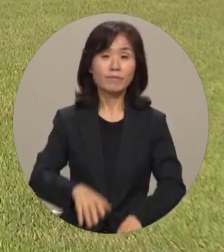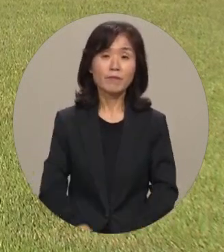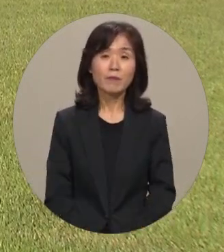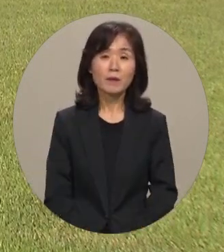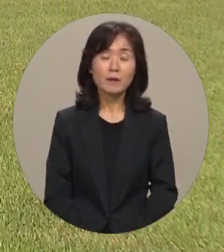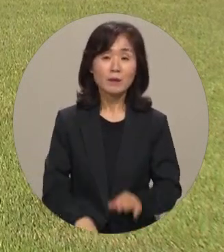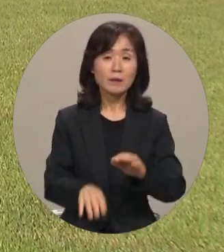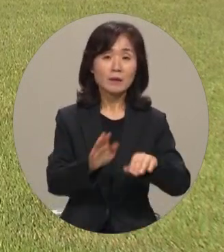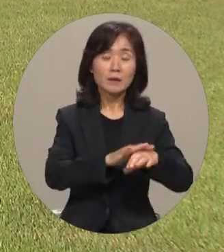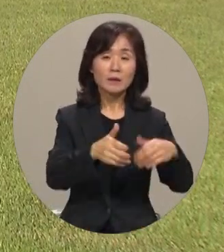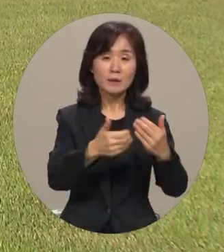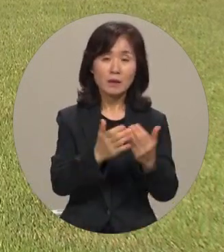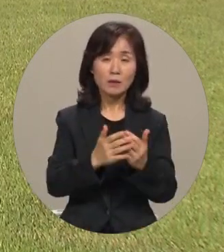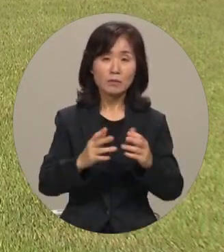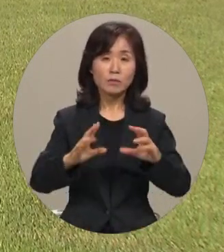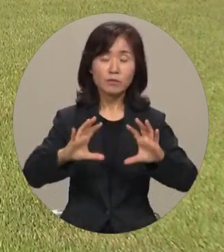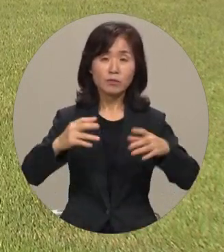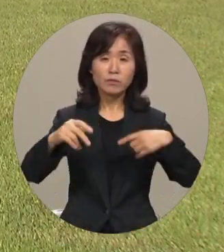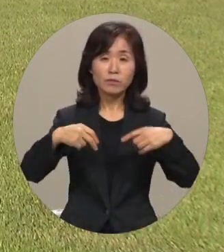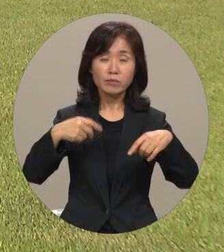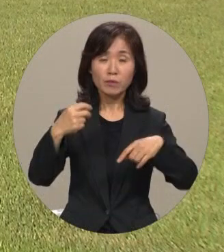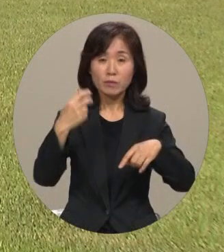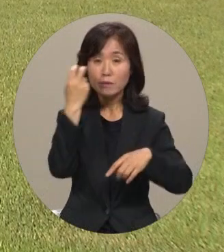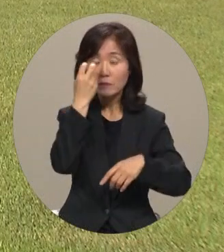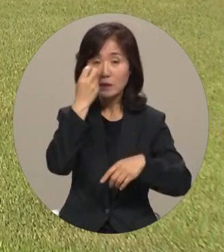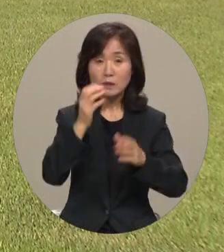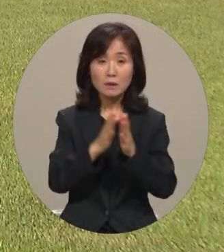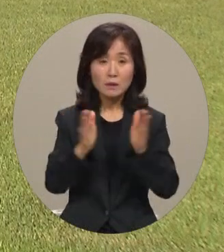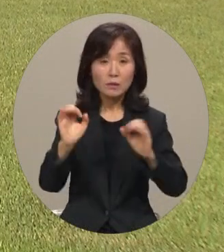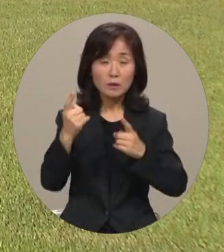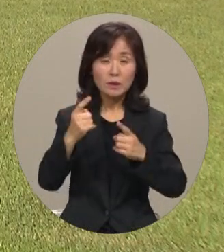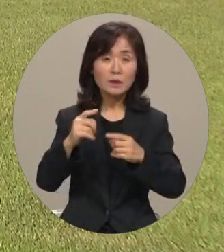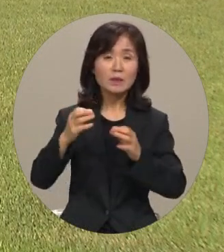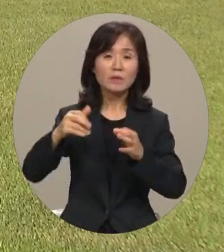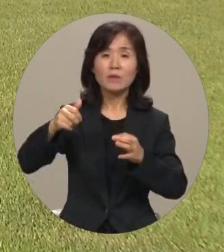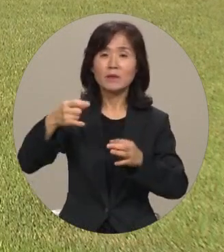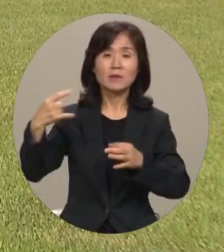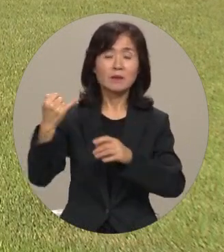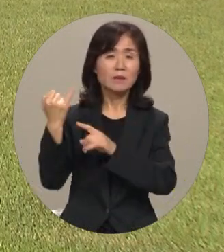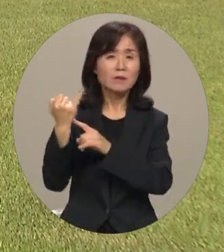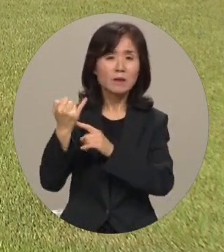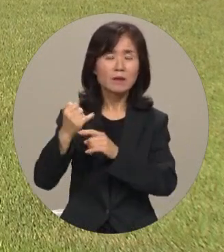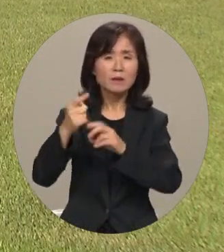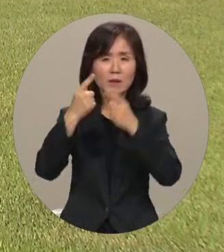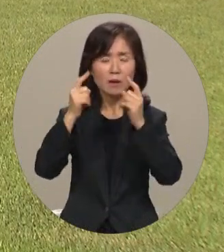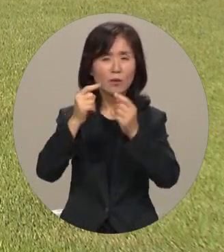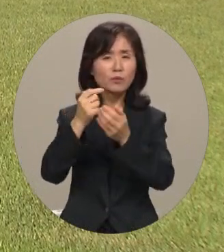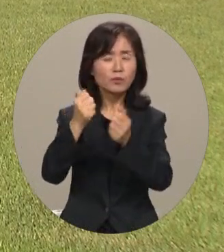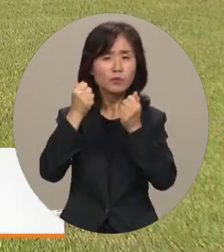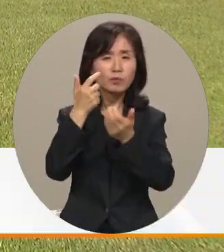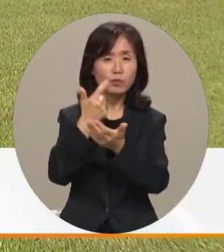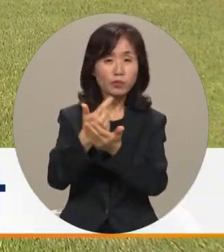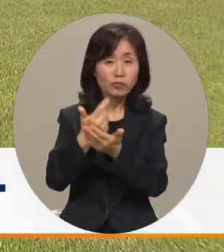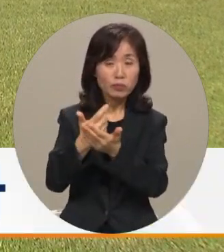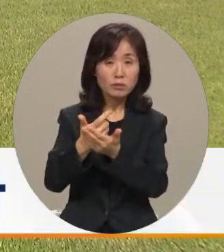국정감사가 시작되자마자 김건희 여사의 대학원 졸업 논문과 관련된 증인들이